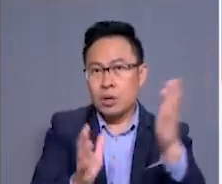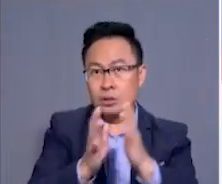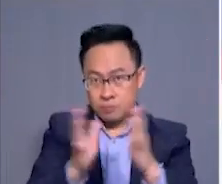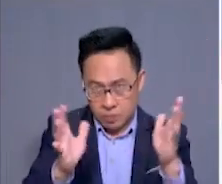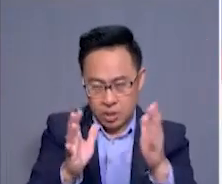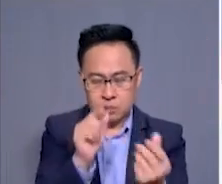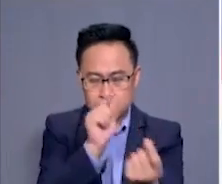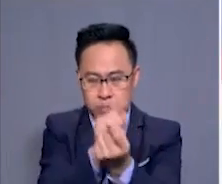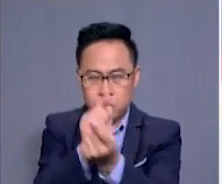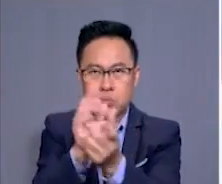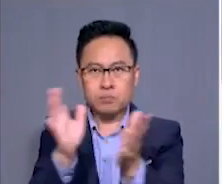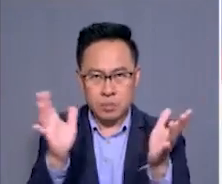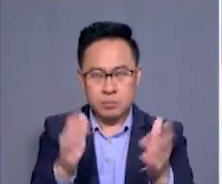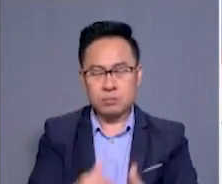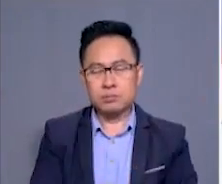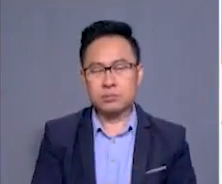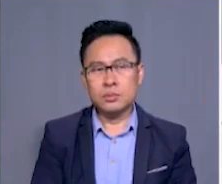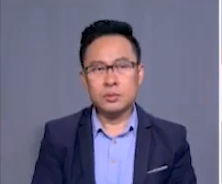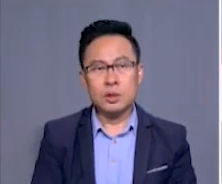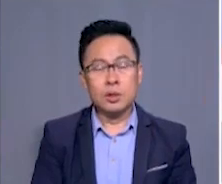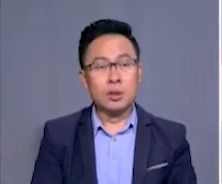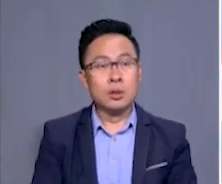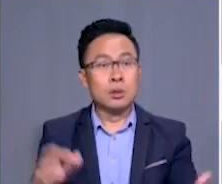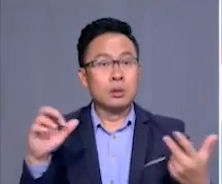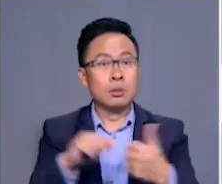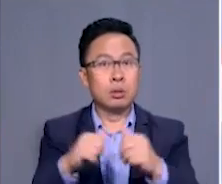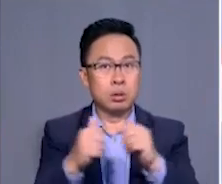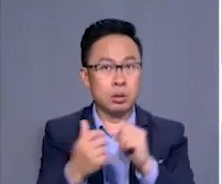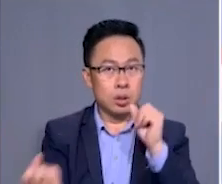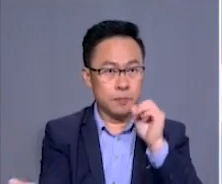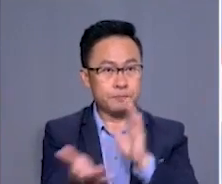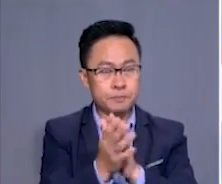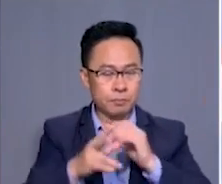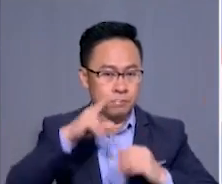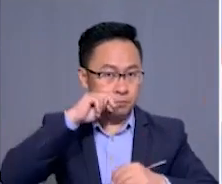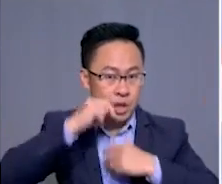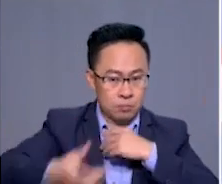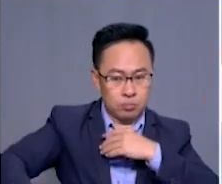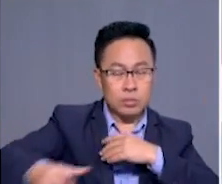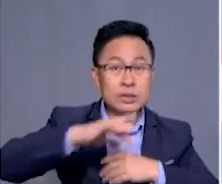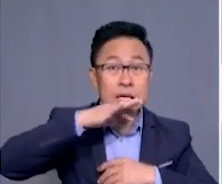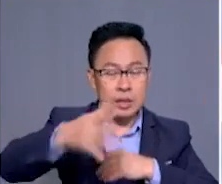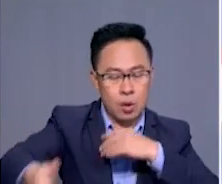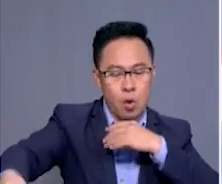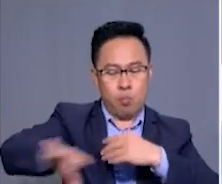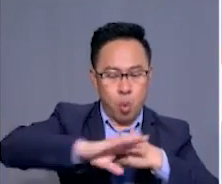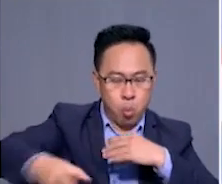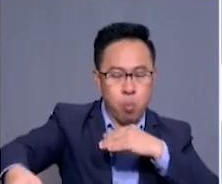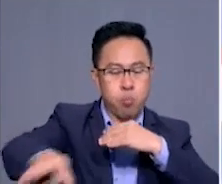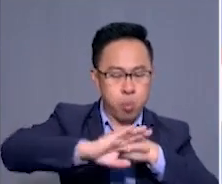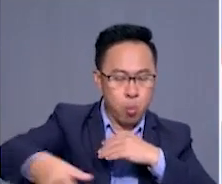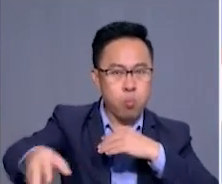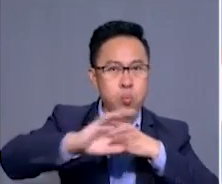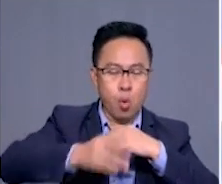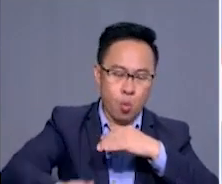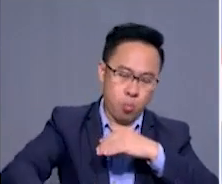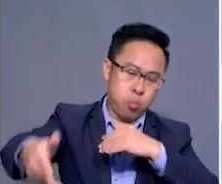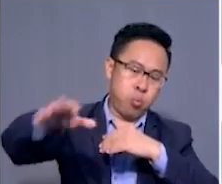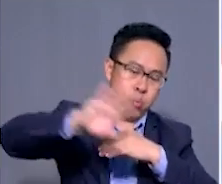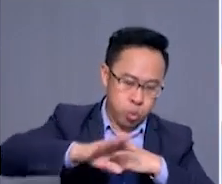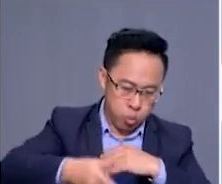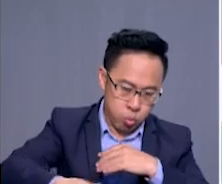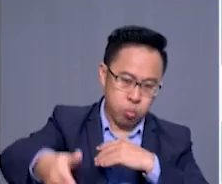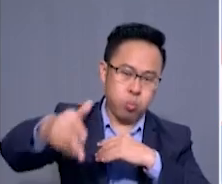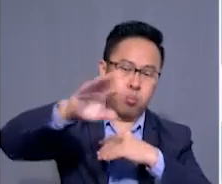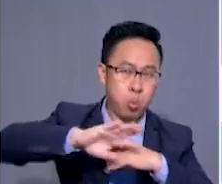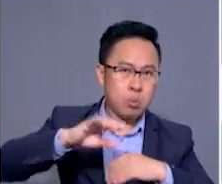นเกิดขึ้นอยู่แล้วก็จะมีสภาวะที่เกิดขึ้นพายุซัดฝั่งได้นะครับ ค่ะ ก็